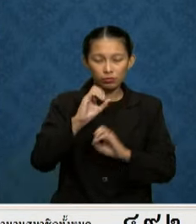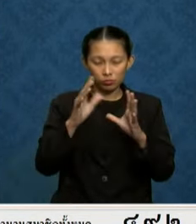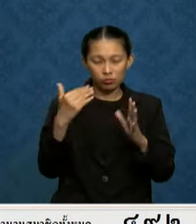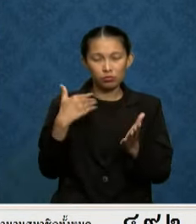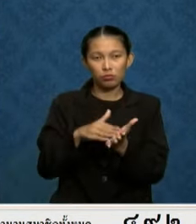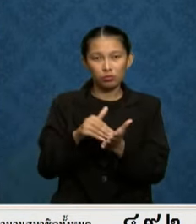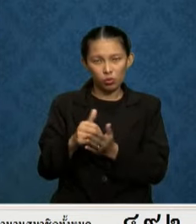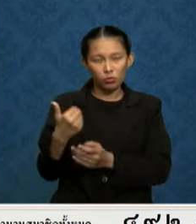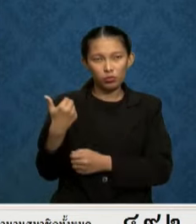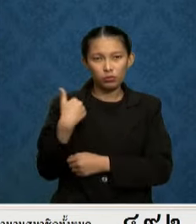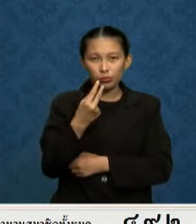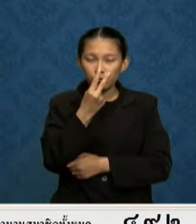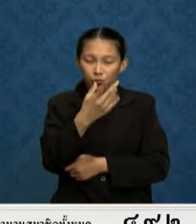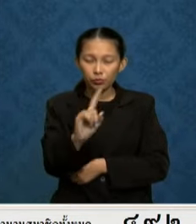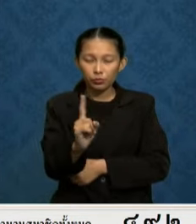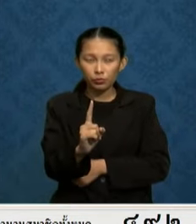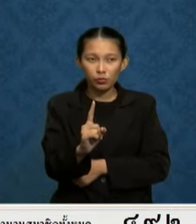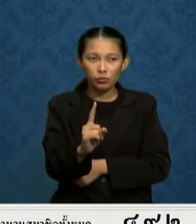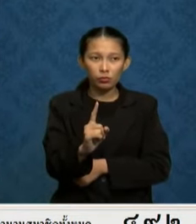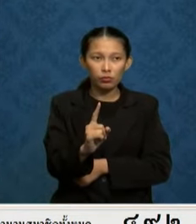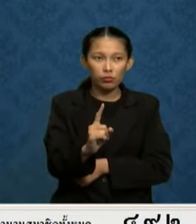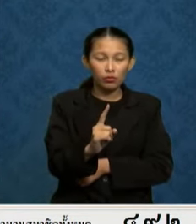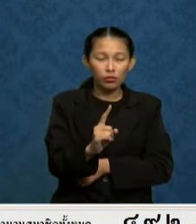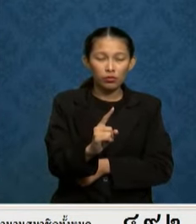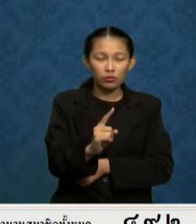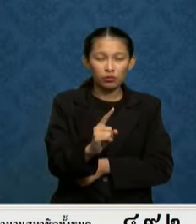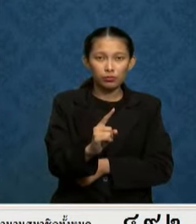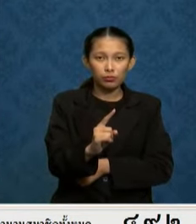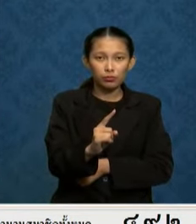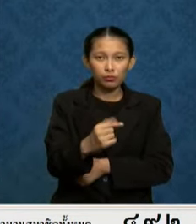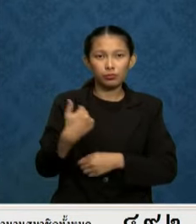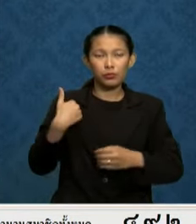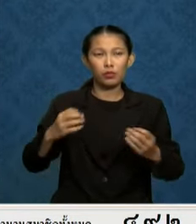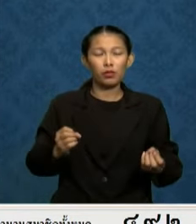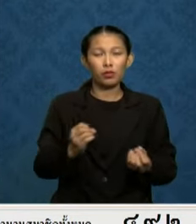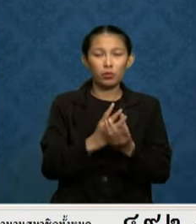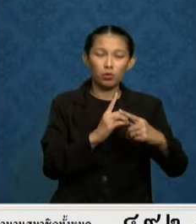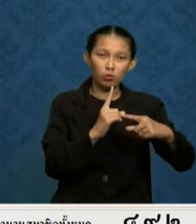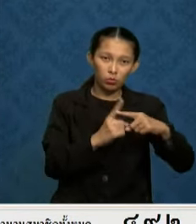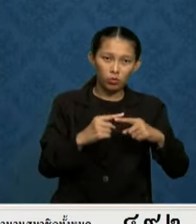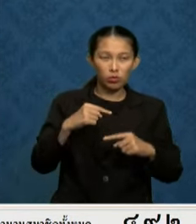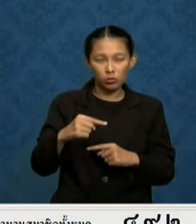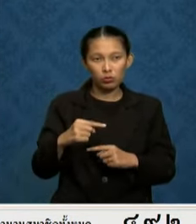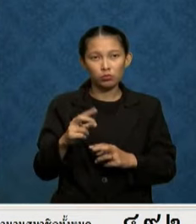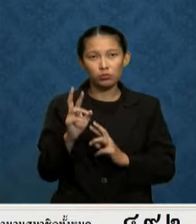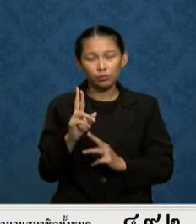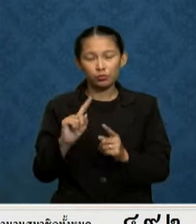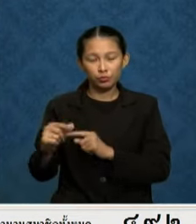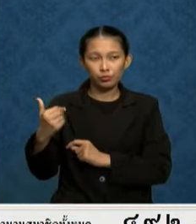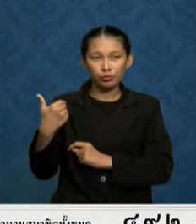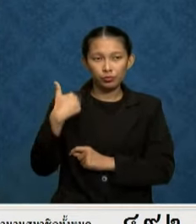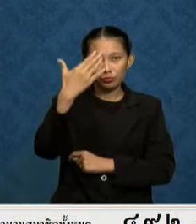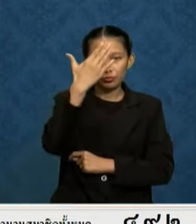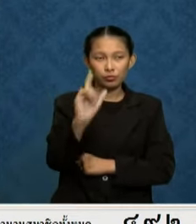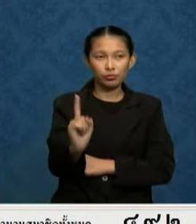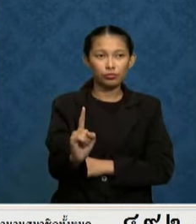buying withะให้คามเหไปด้วยว่า เรื่องกรณนี้เป็ผลกระทบทางบวกและทางลบอย่างละมดระวังนะครับเพราะว